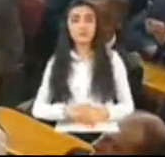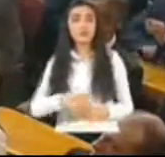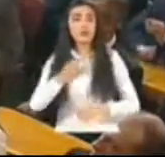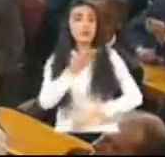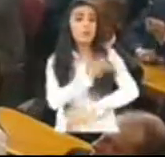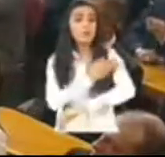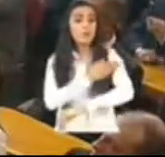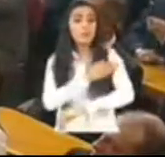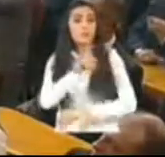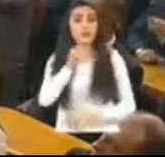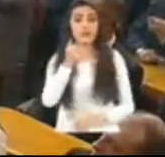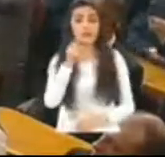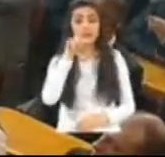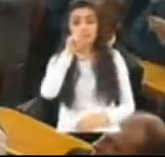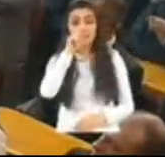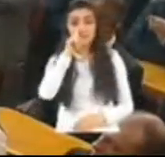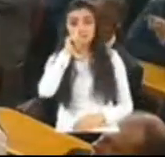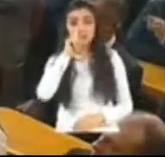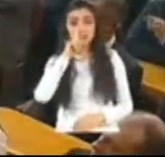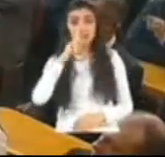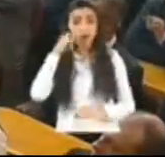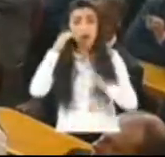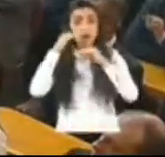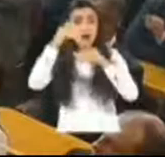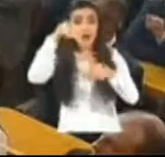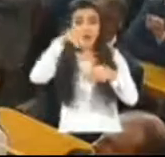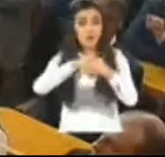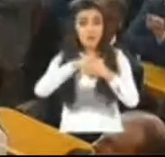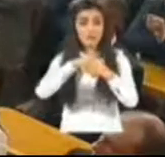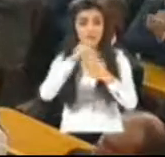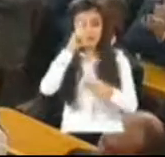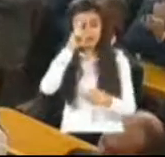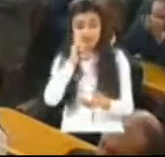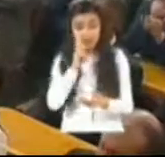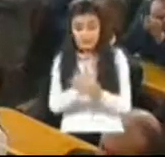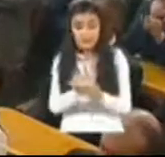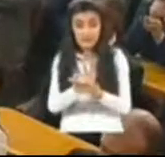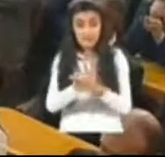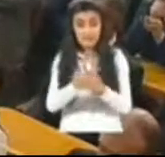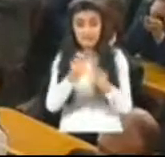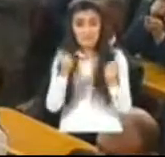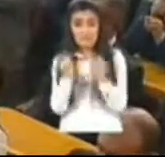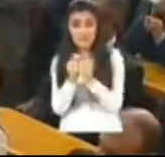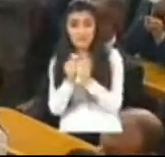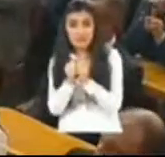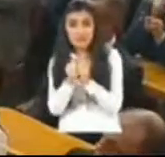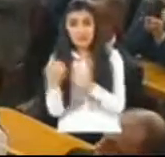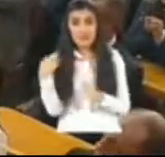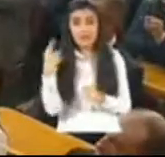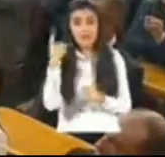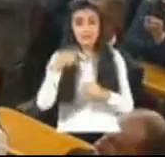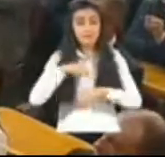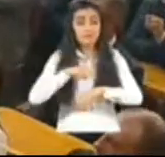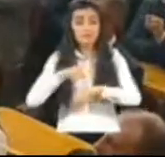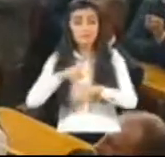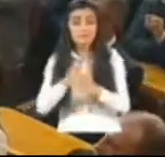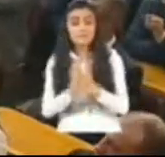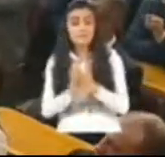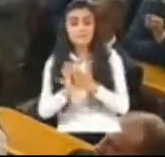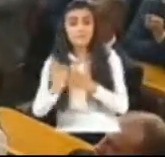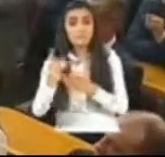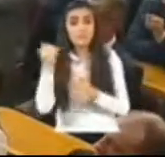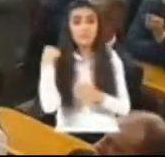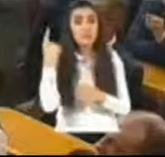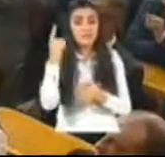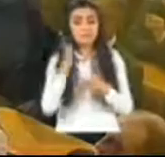Ülkemiz 16 Nisan halk oylamasının kesinleşen sonuçları ile birlikte yeni bir süreç, yeni